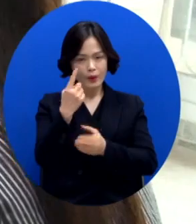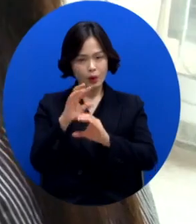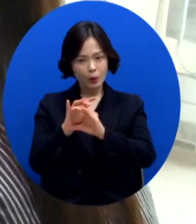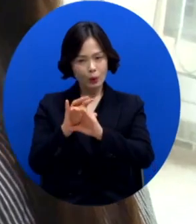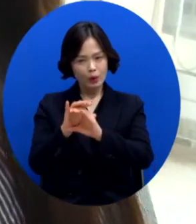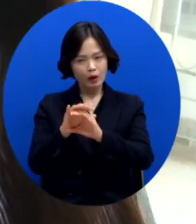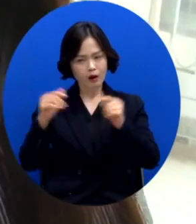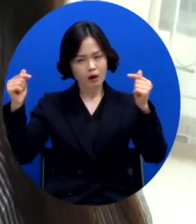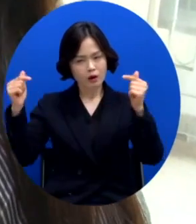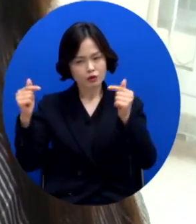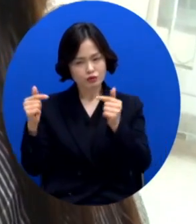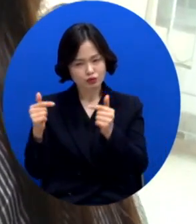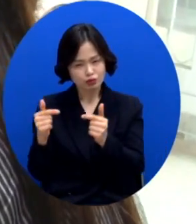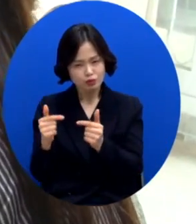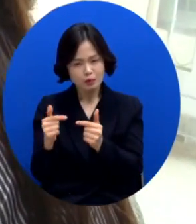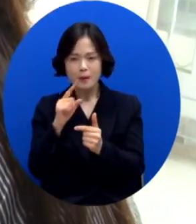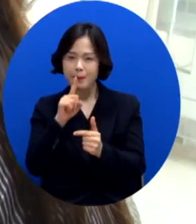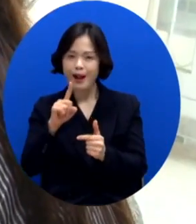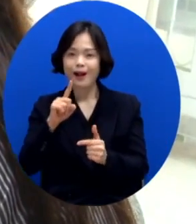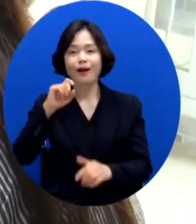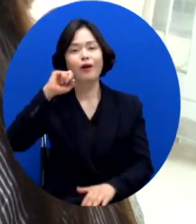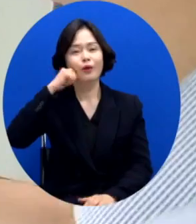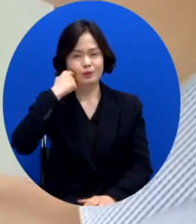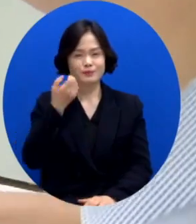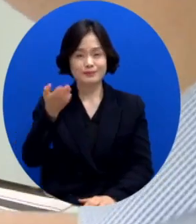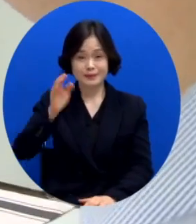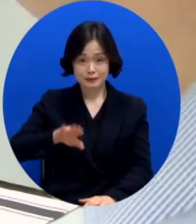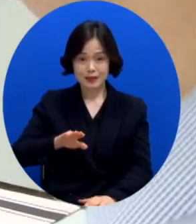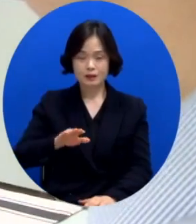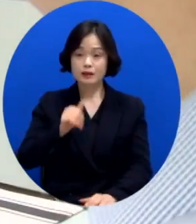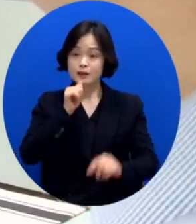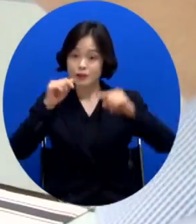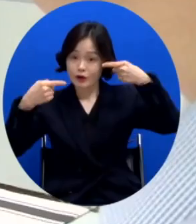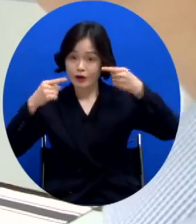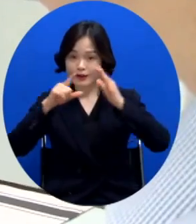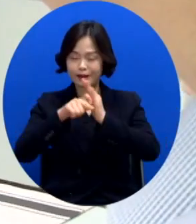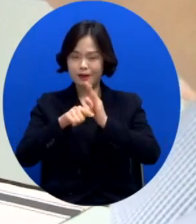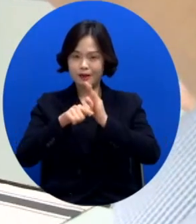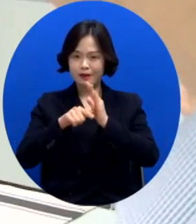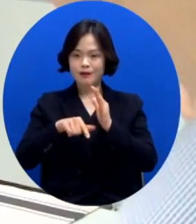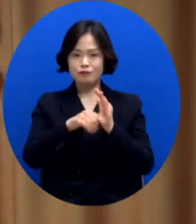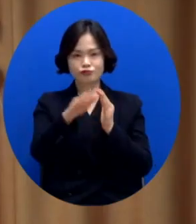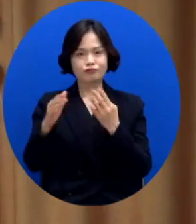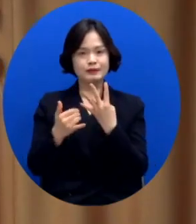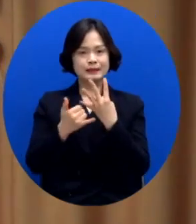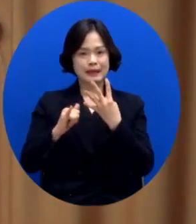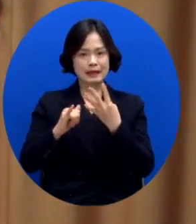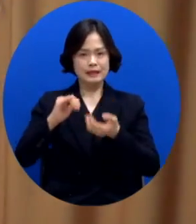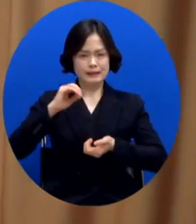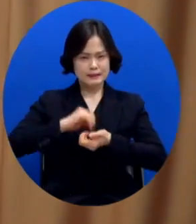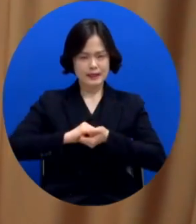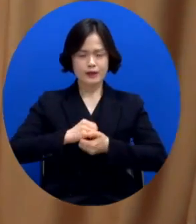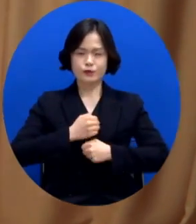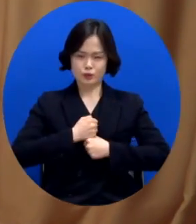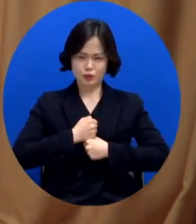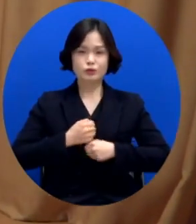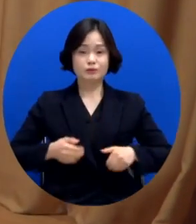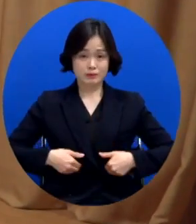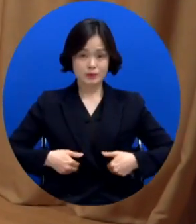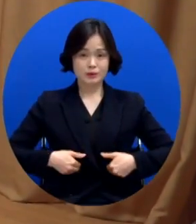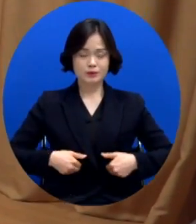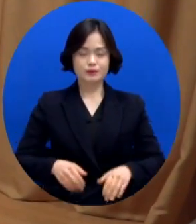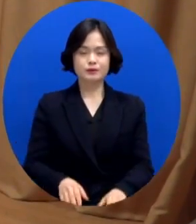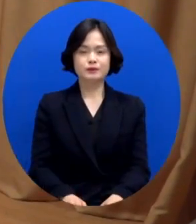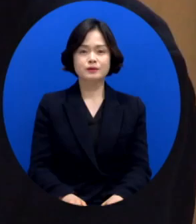단언할 수는 없지만 감염 확산을 막기 위해 이번 설 연휴 아쉽더라도 많은 인원이 모이는 걸 주의하고 방역수칙을